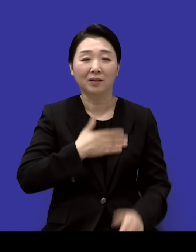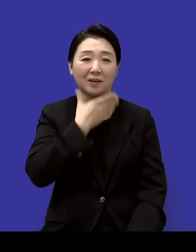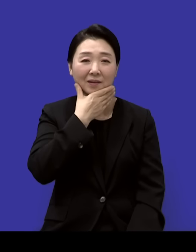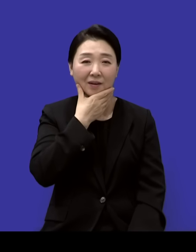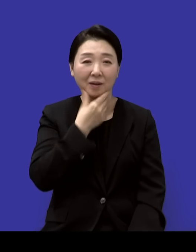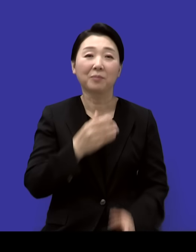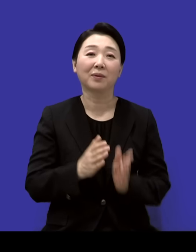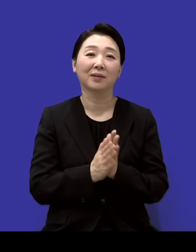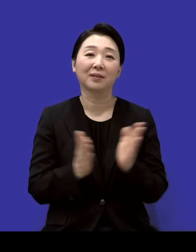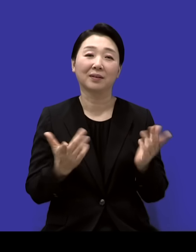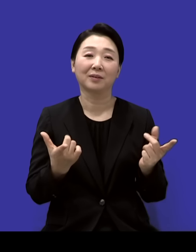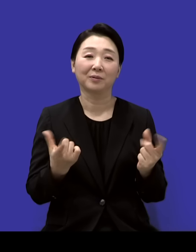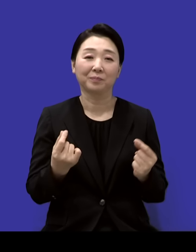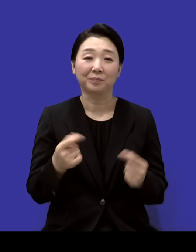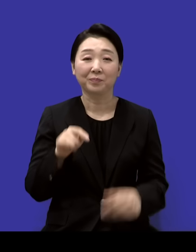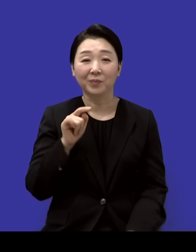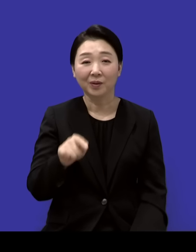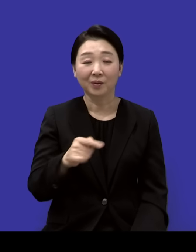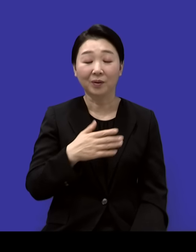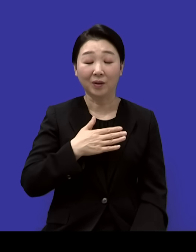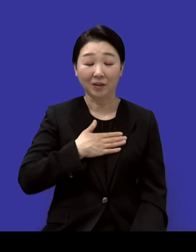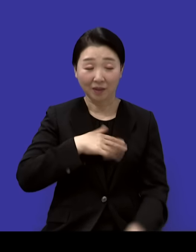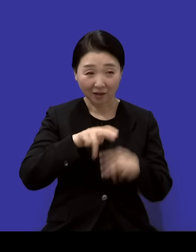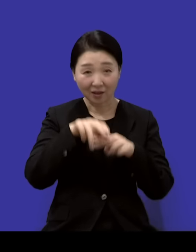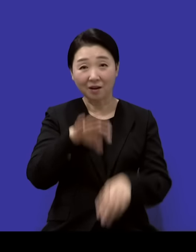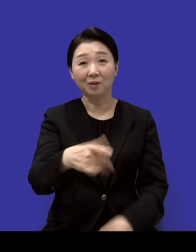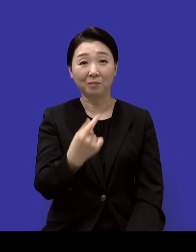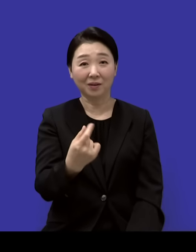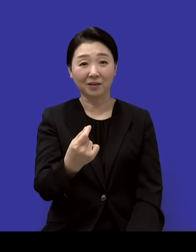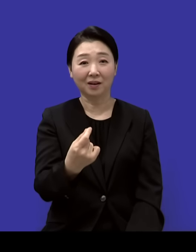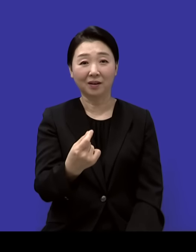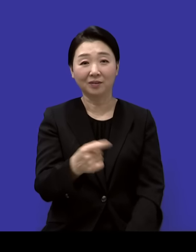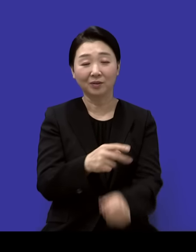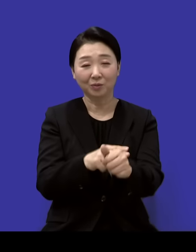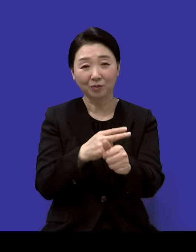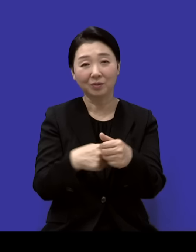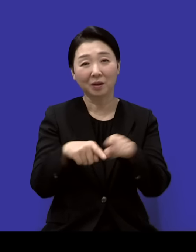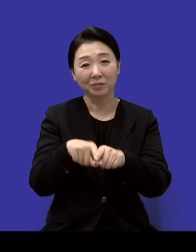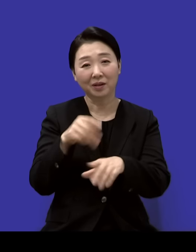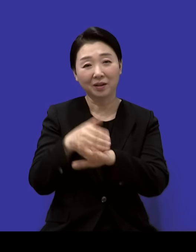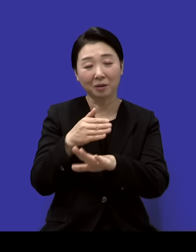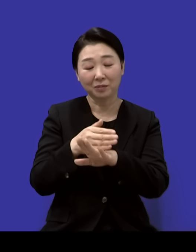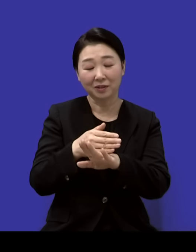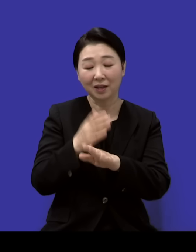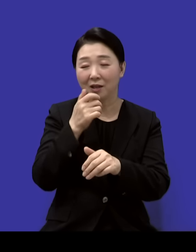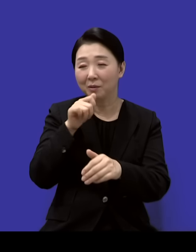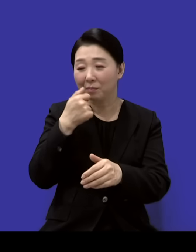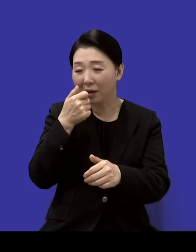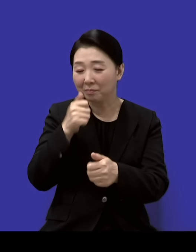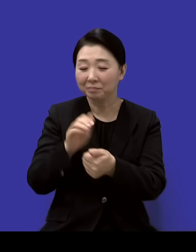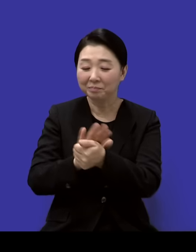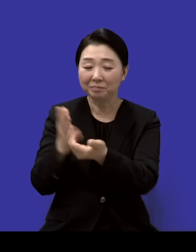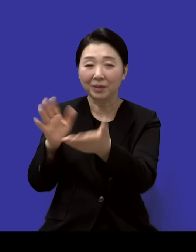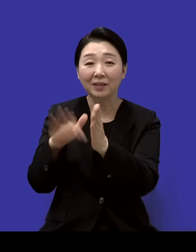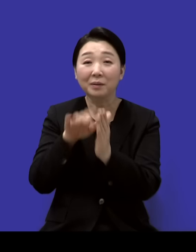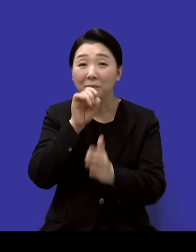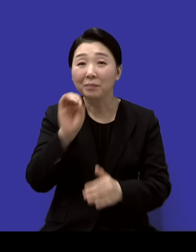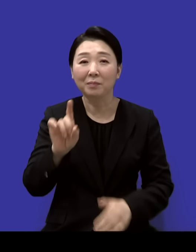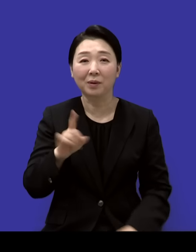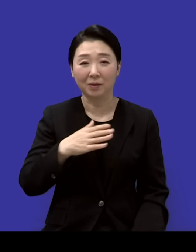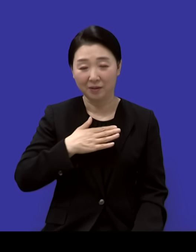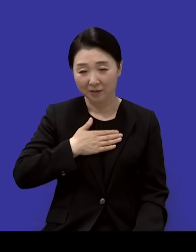행복하기 시작했어요. 그래 여기가 내 제자리였잖아 하면서 그 교수님과 감사해서 이제 식사 대접을 할 때 제가 얘기했거든요.